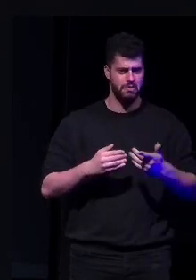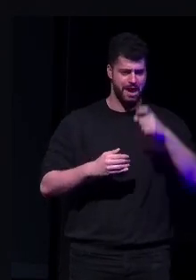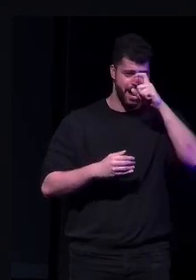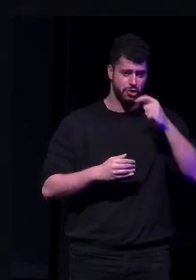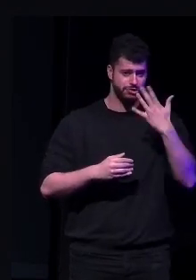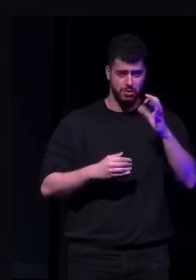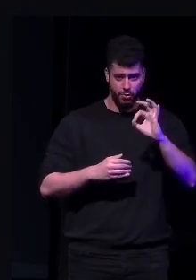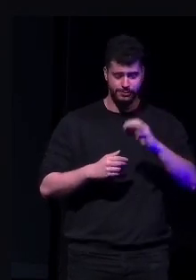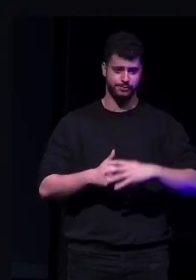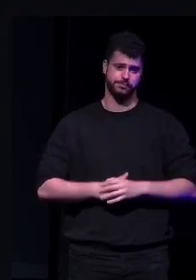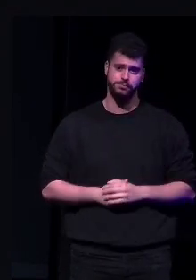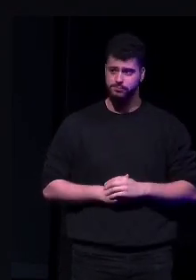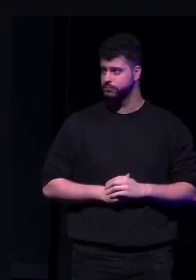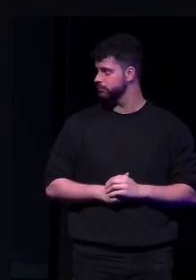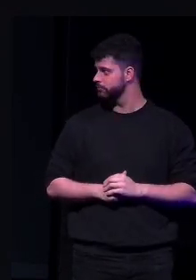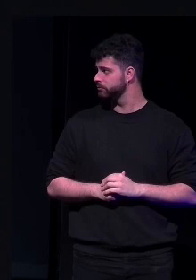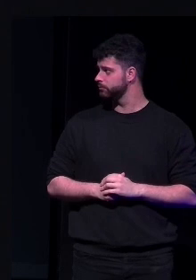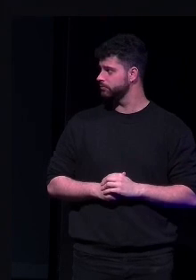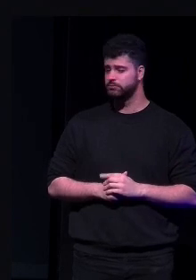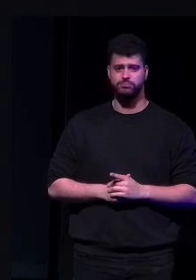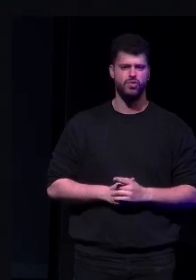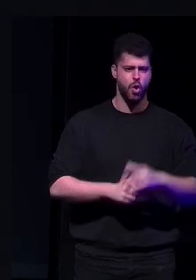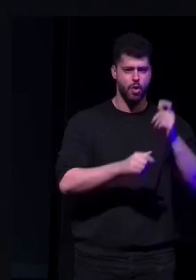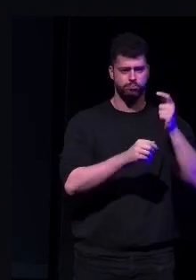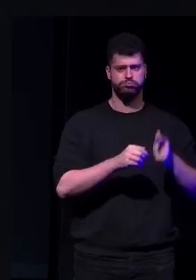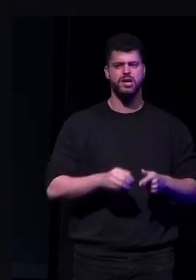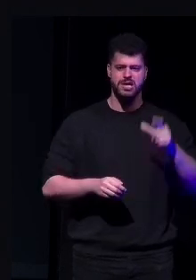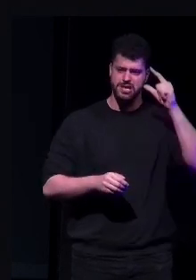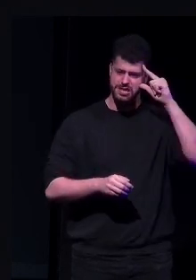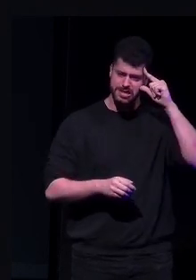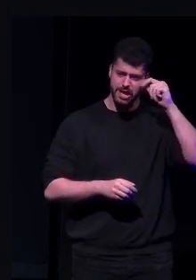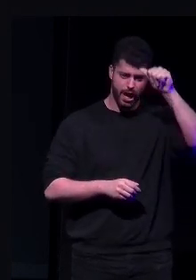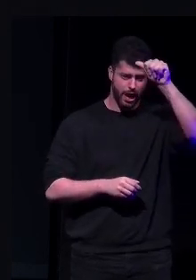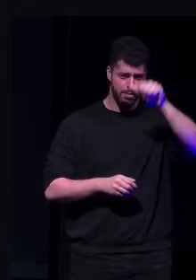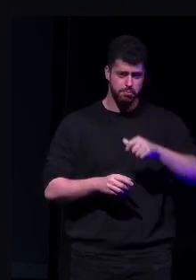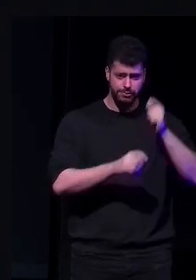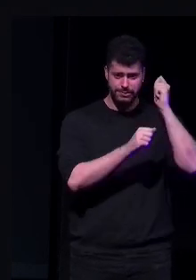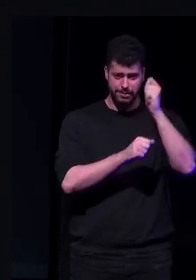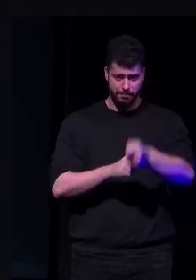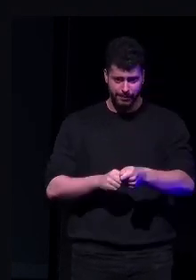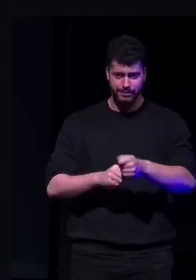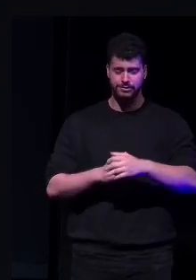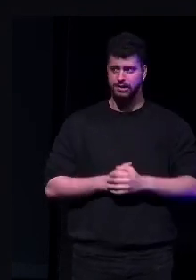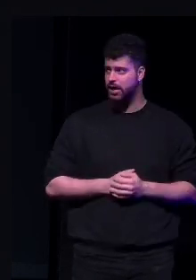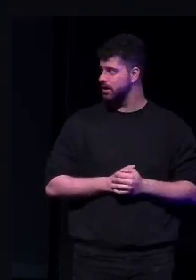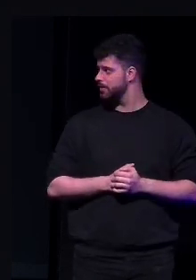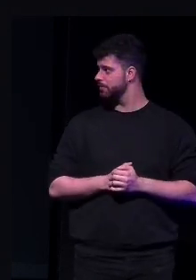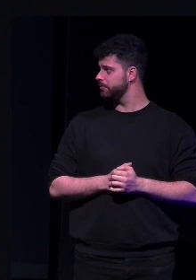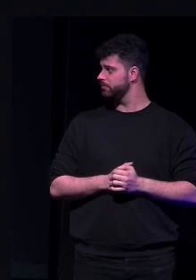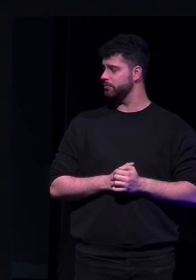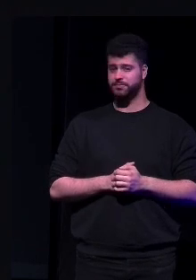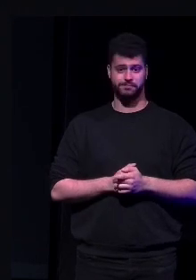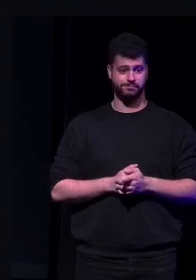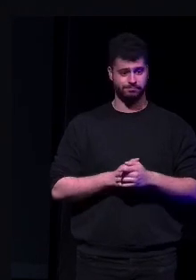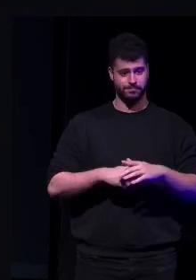50. Malgrat les llargues jornades de pesca, després de tornar en terra, girava les mateixes caixes del peix per convertir